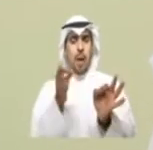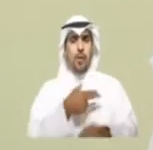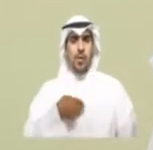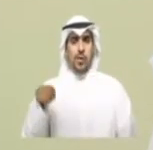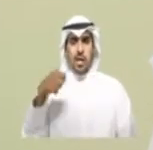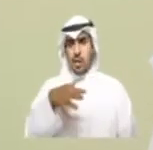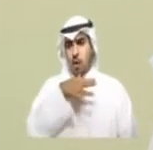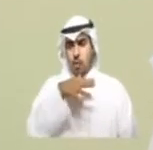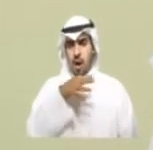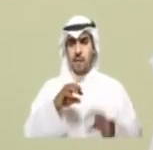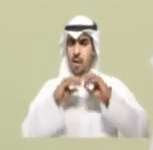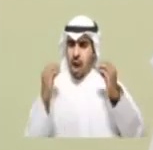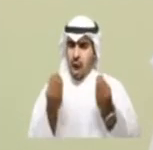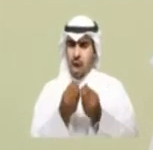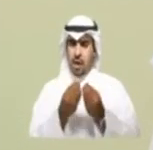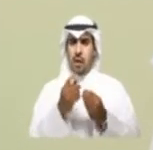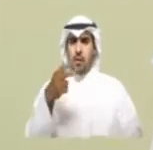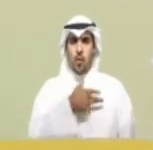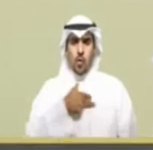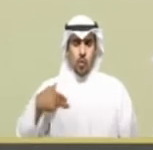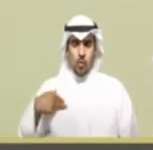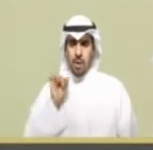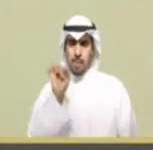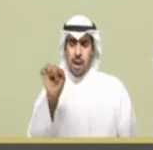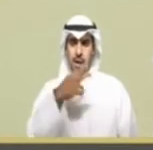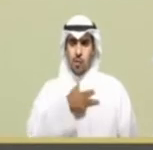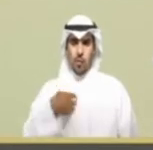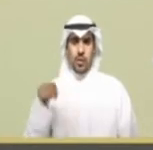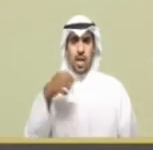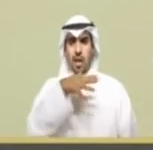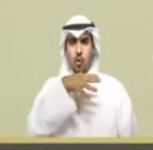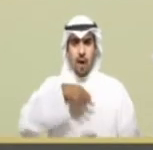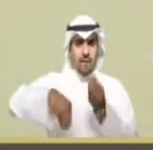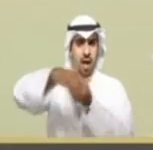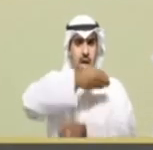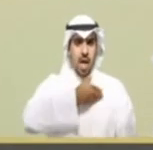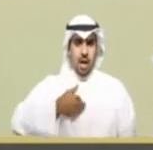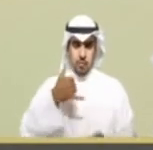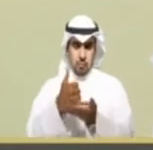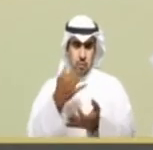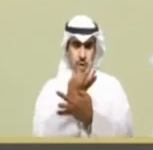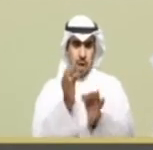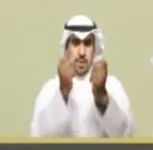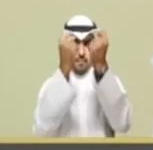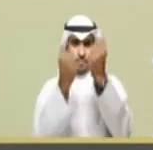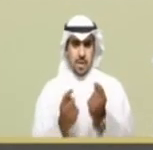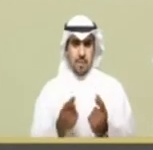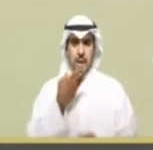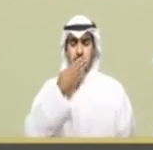مؤسسات وهيئات الدولة المعنية في بعثة الحج الكويتية كانت على أهبة الاستعداد. ولله الحمد يعني